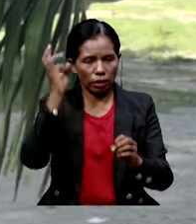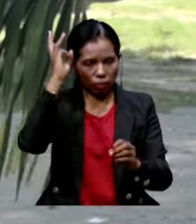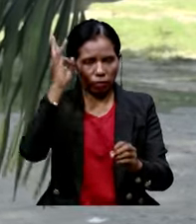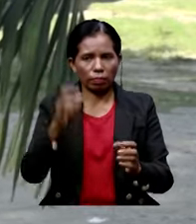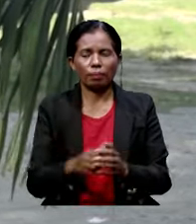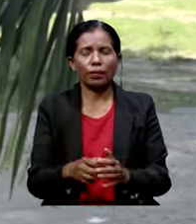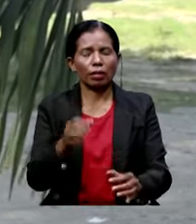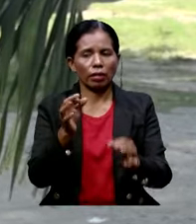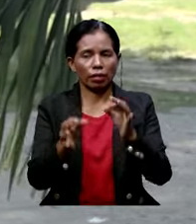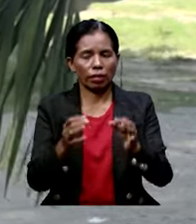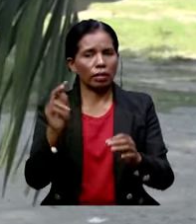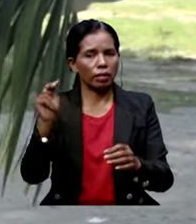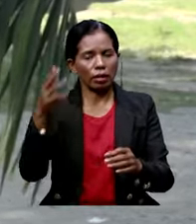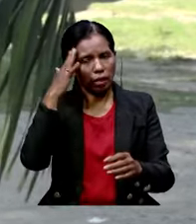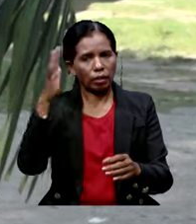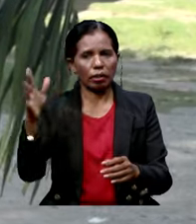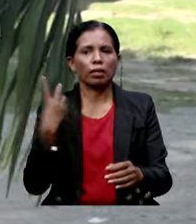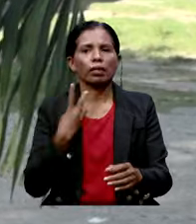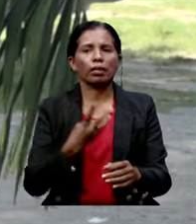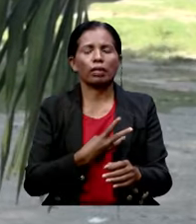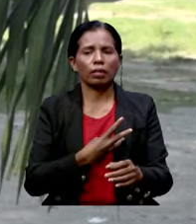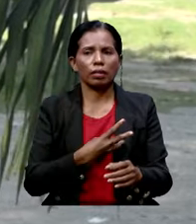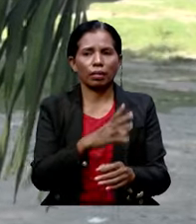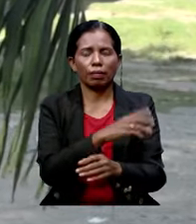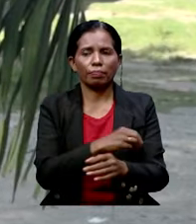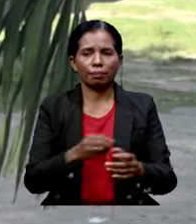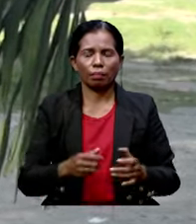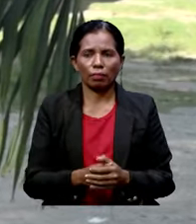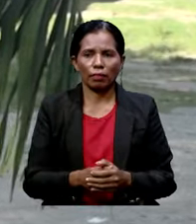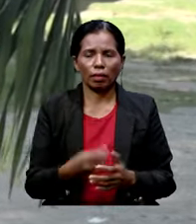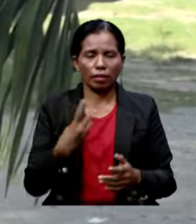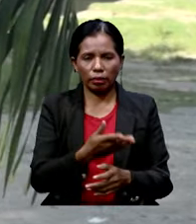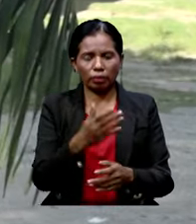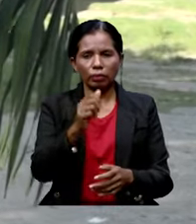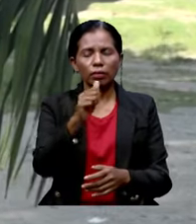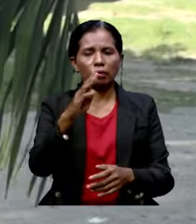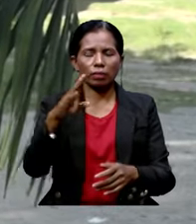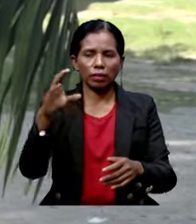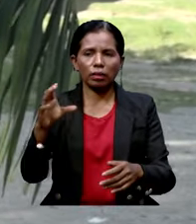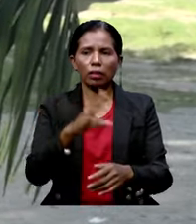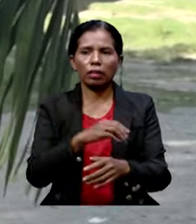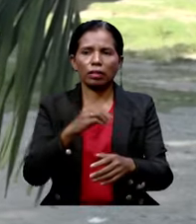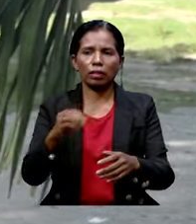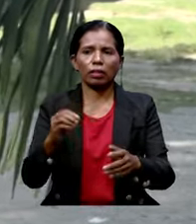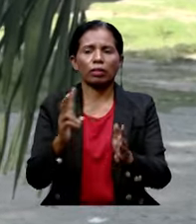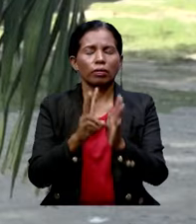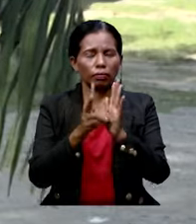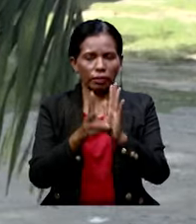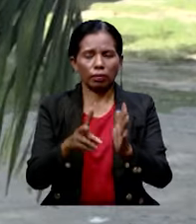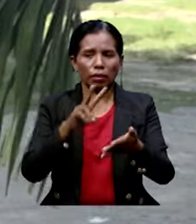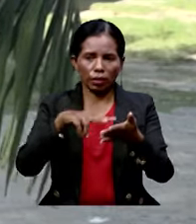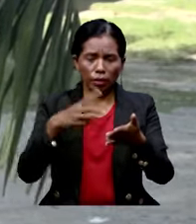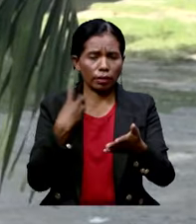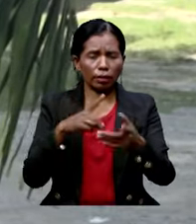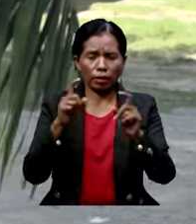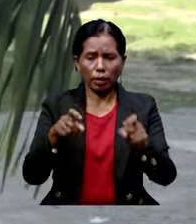mas kon be ni ala hatene itabe base ni maksaira ane sambe itabe sera abc ga o be ser verbu ga so letra ga ser ni tinte ga